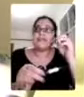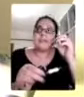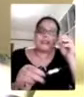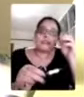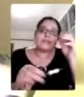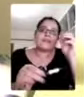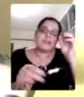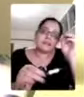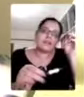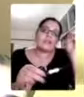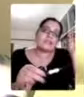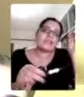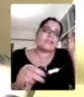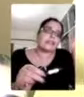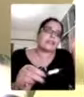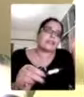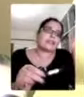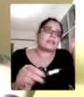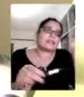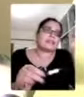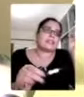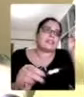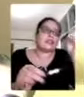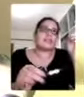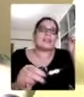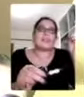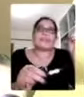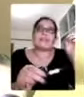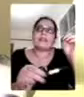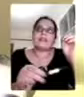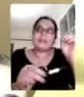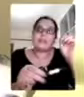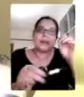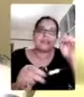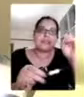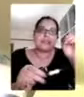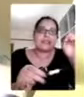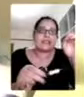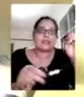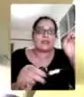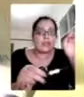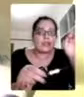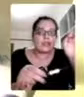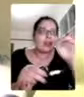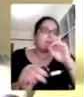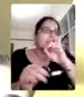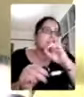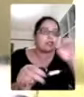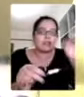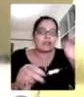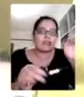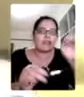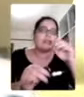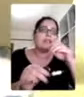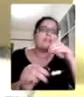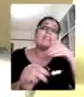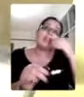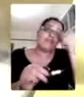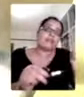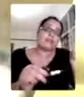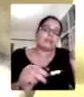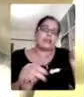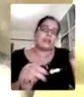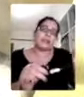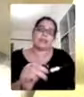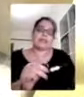besin var. fiyat olarak hiç kimse İspanya'nın eline su dökemez, ama çeşit olarak ve